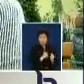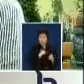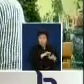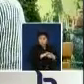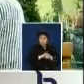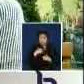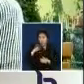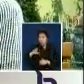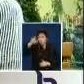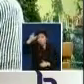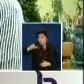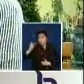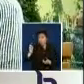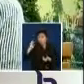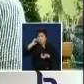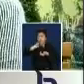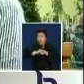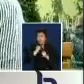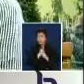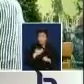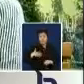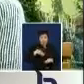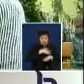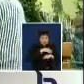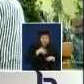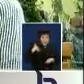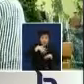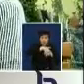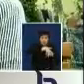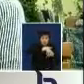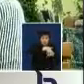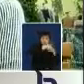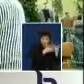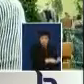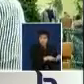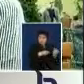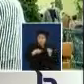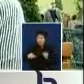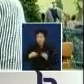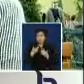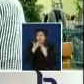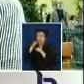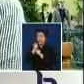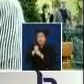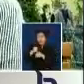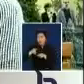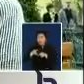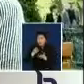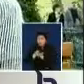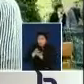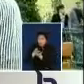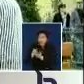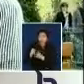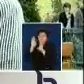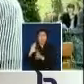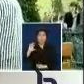มมือนี้สามารถที่จะร่วมพัฒนางานออกแบบดีไซน์ต่างๆก็เชื่อว่า ผ้าไทยก็สามารถที่จะอยู่ได้ในเวทีโลกนะคะ